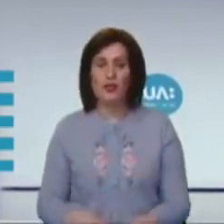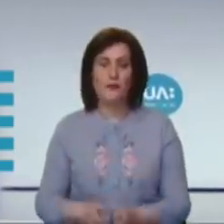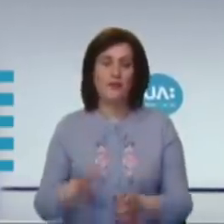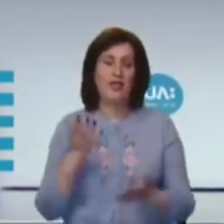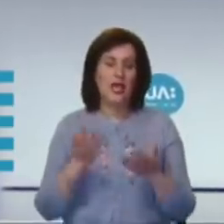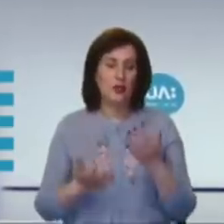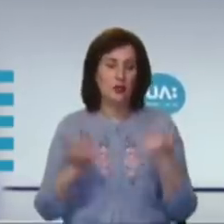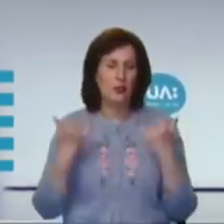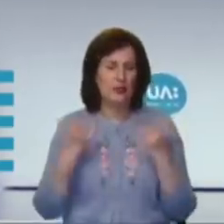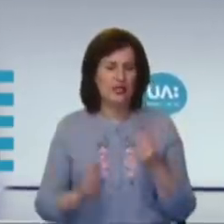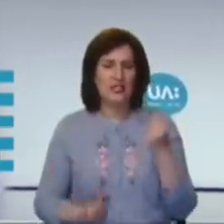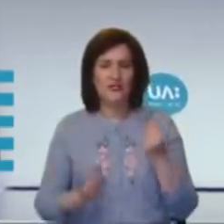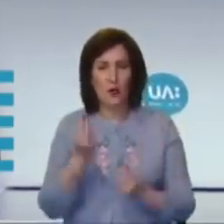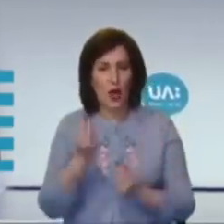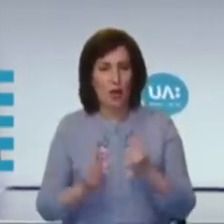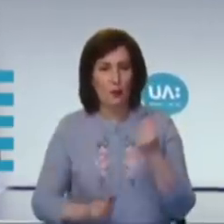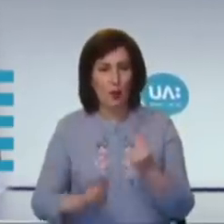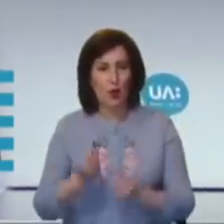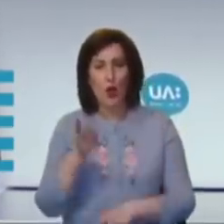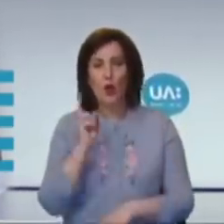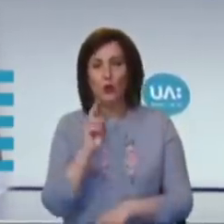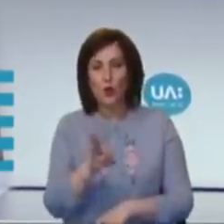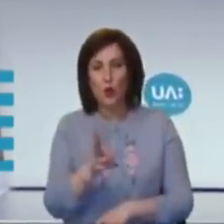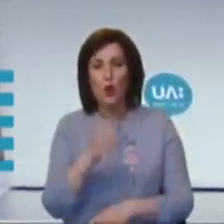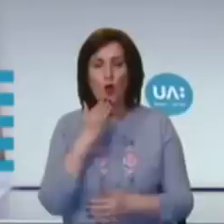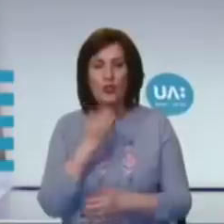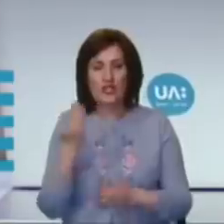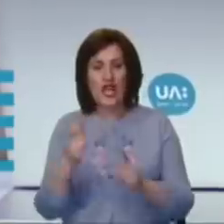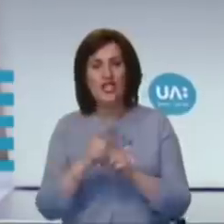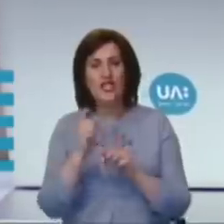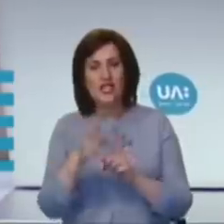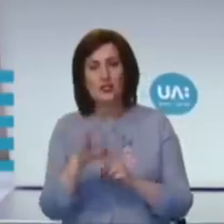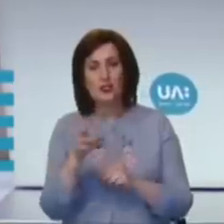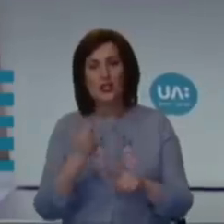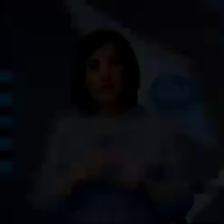граємо в гру, хто останній скаже, то це буду я.